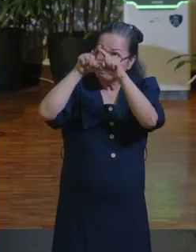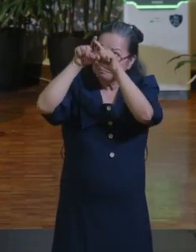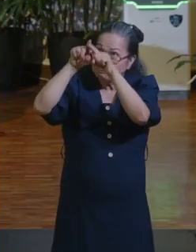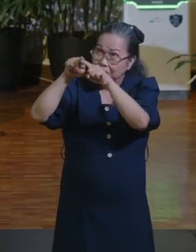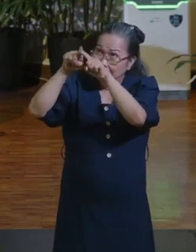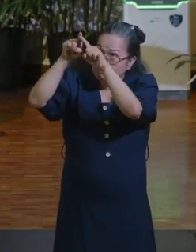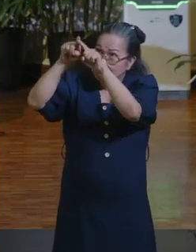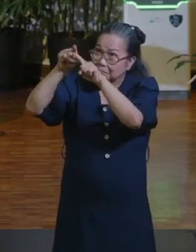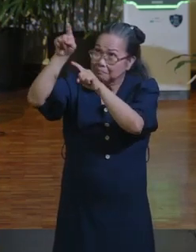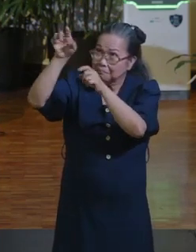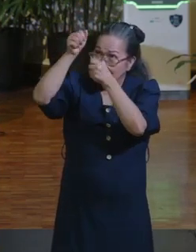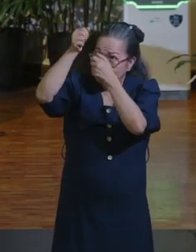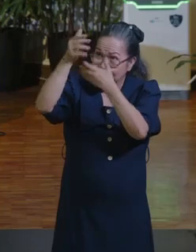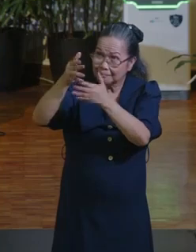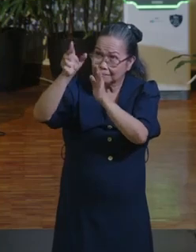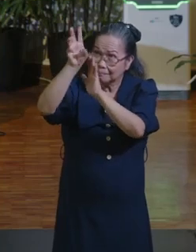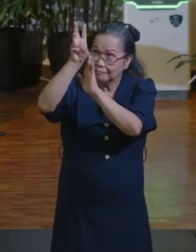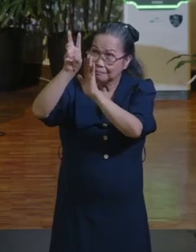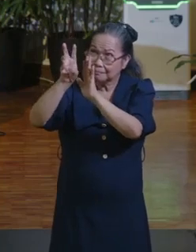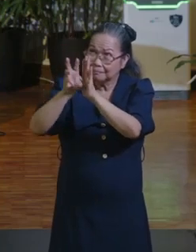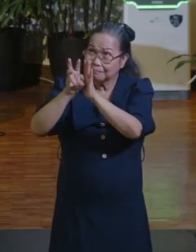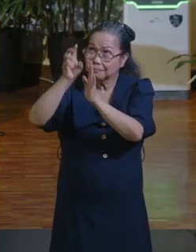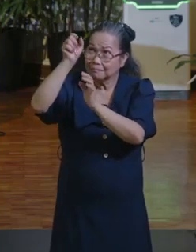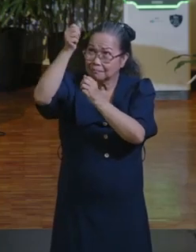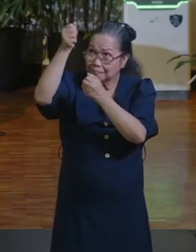tayo'y sumusunod sa Kanyang salita.